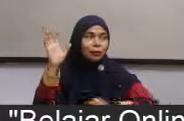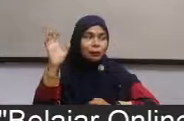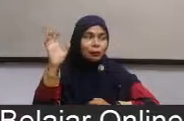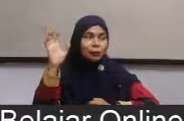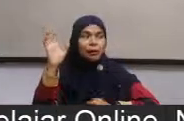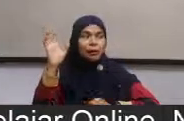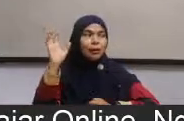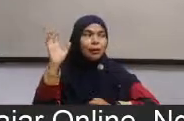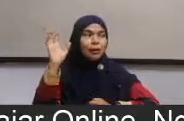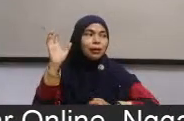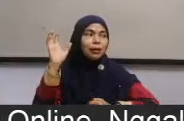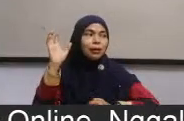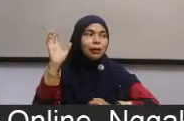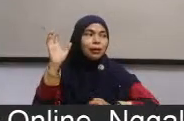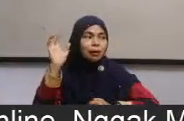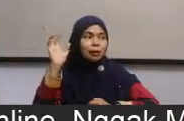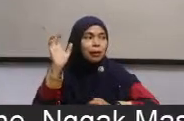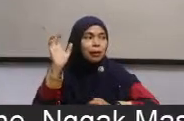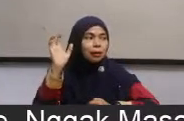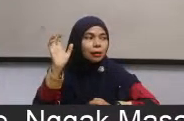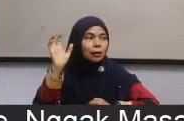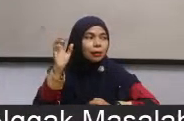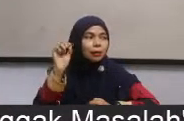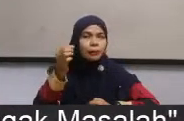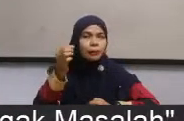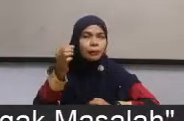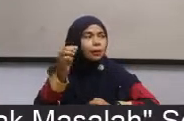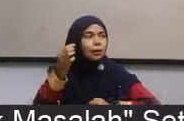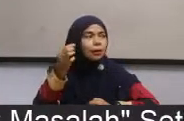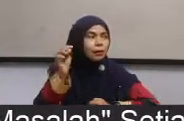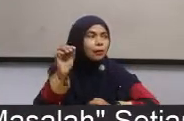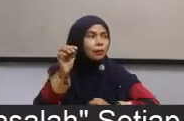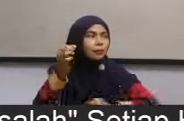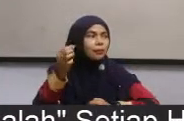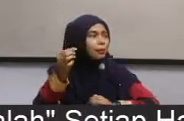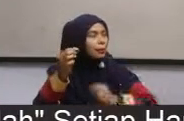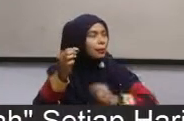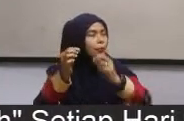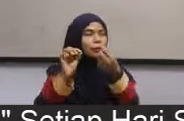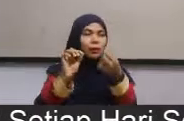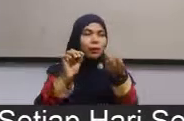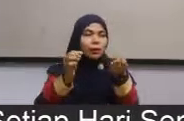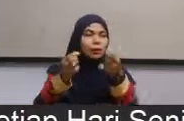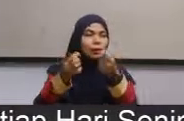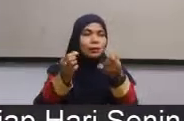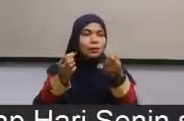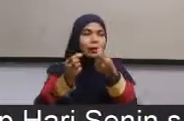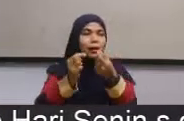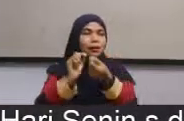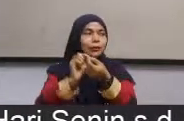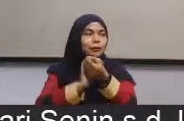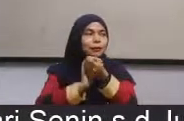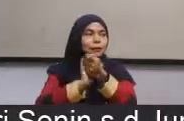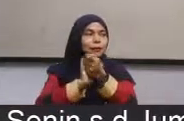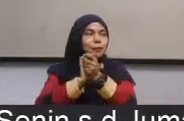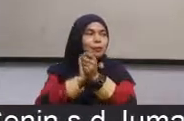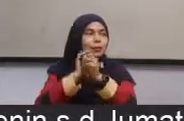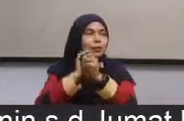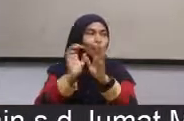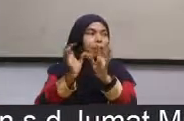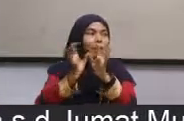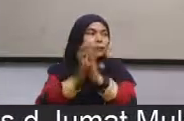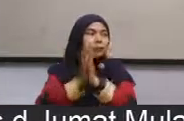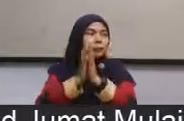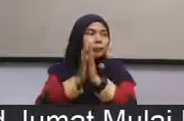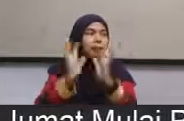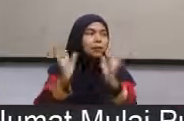ipa-nya atau misalnya seneng ngutak-ngatik itu kalau anak-anak laki-laki itu mesin-mesin